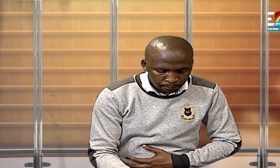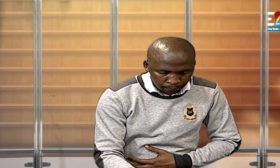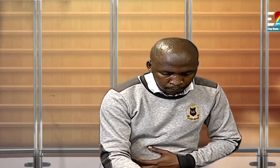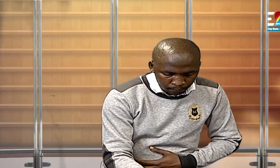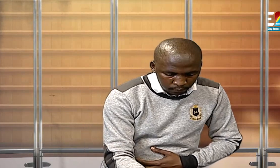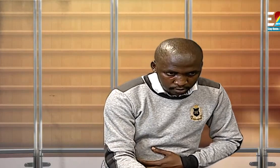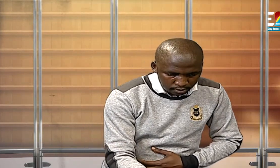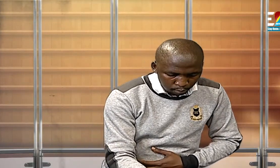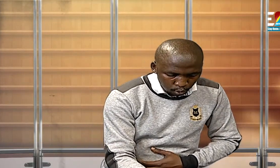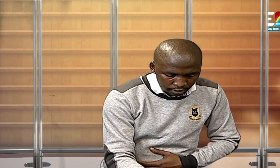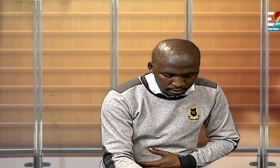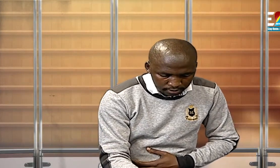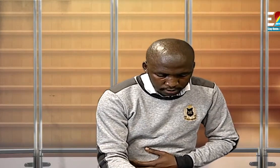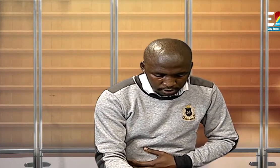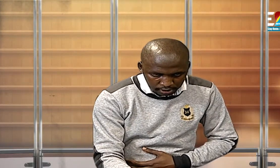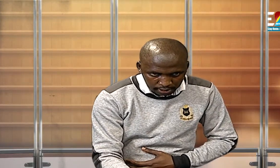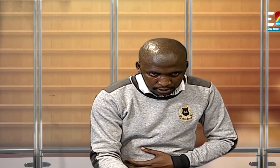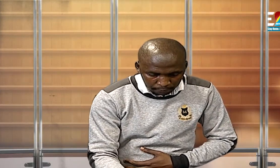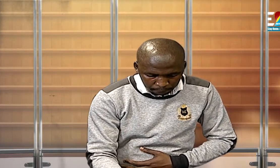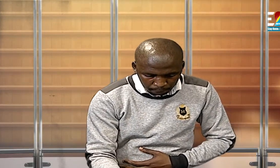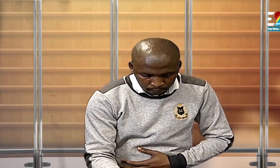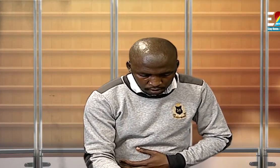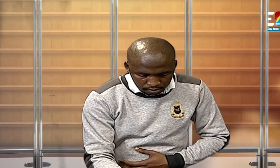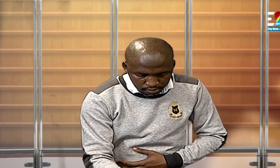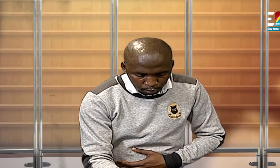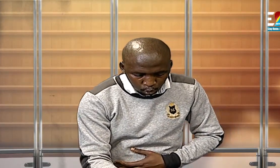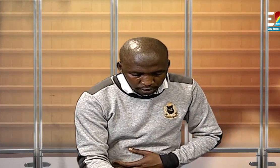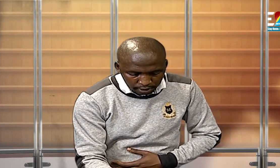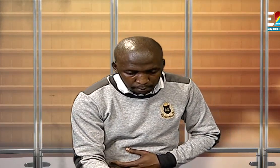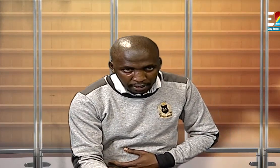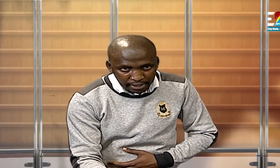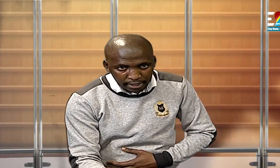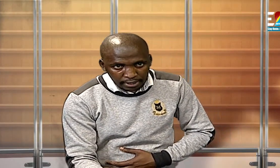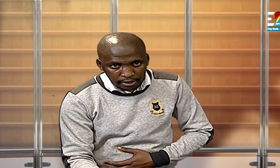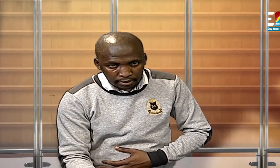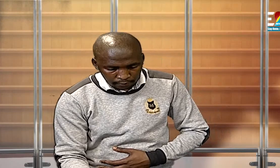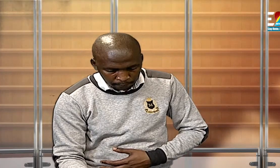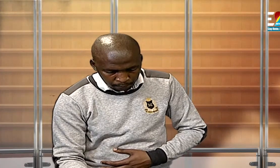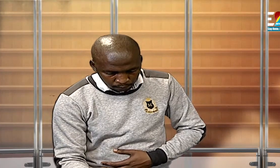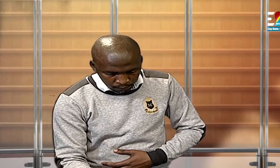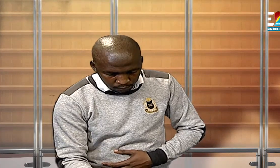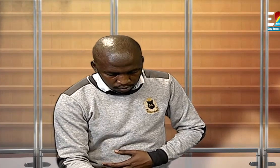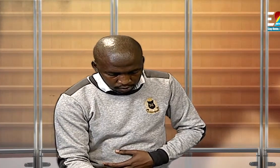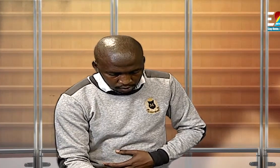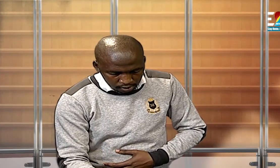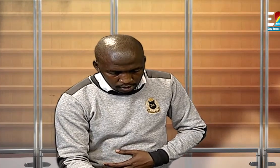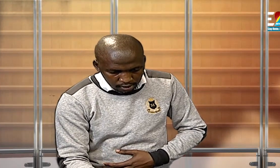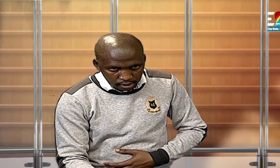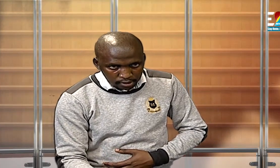umthimba sibuke sithinjana sibuke bayeni